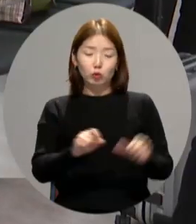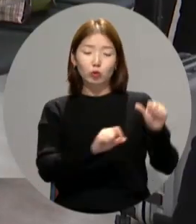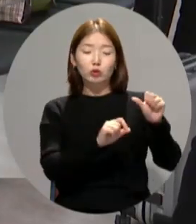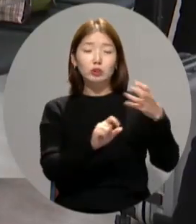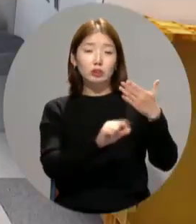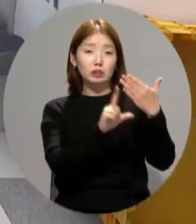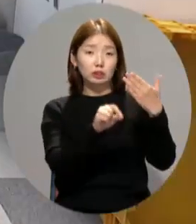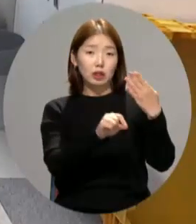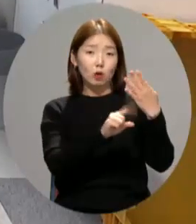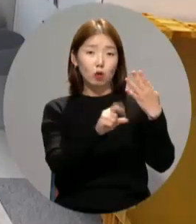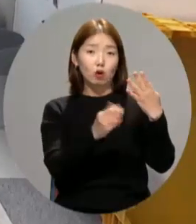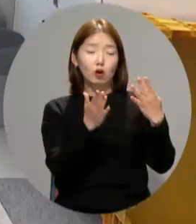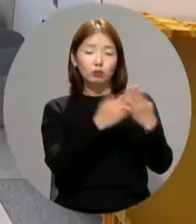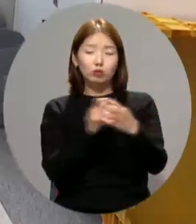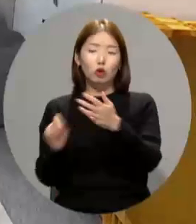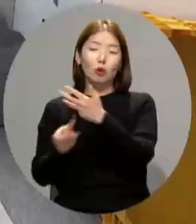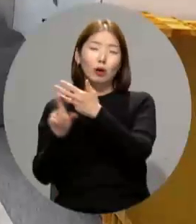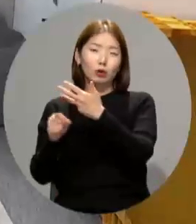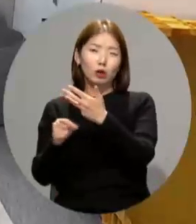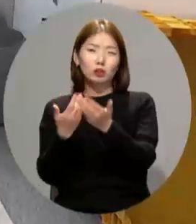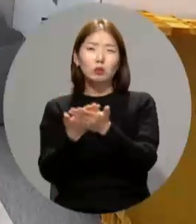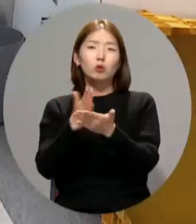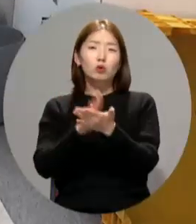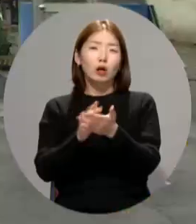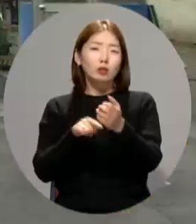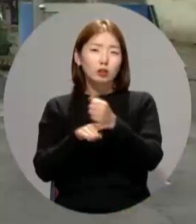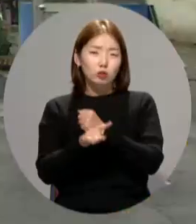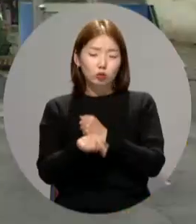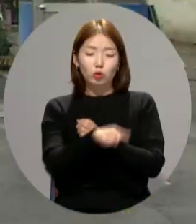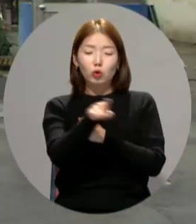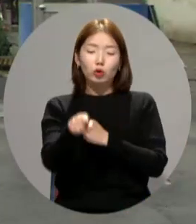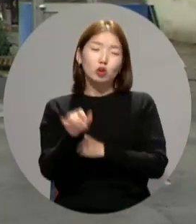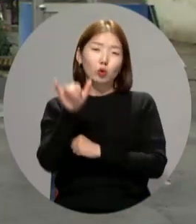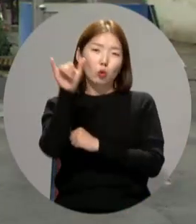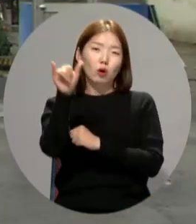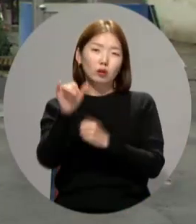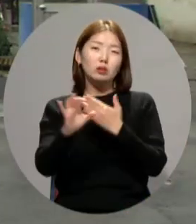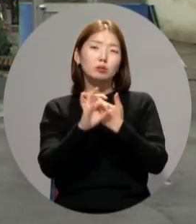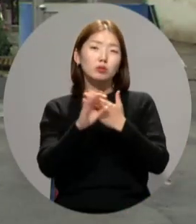8월 말까지 5개월간 보수공사를 이유로 군산공항을 폐쇄했습니다.